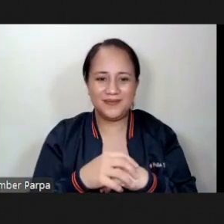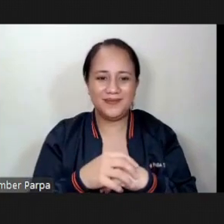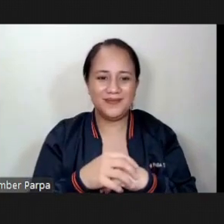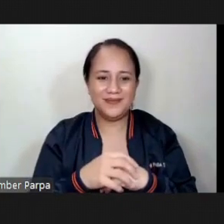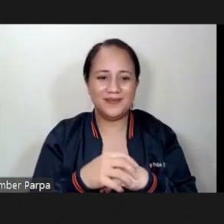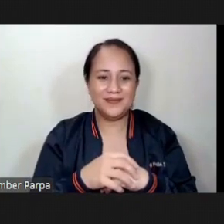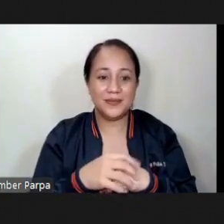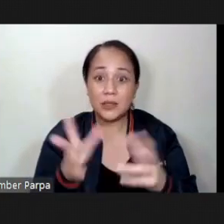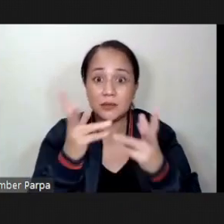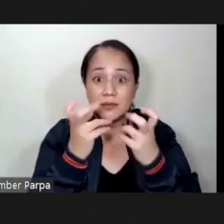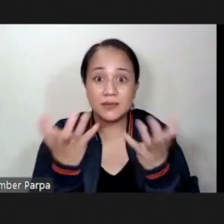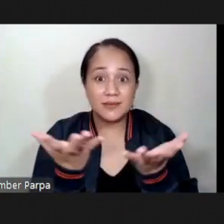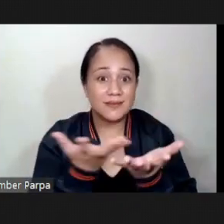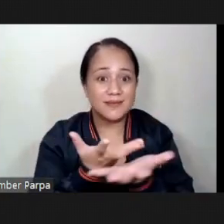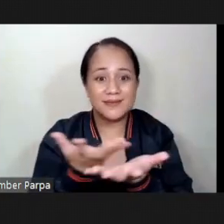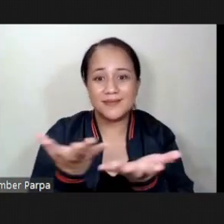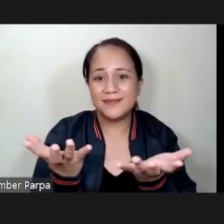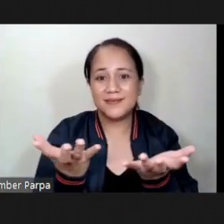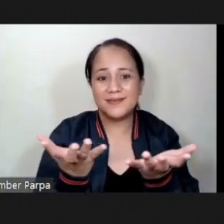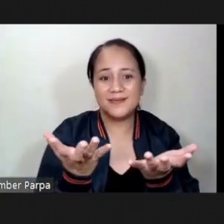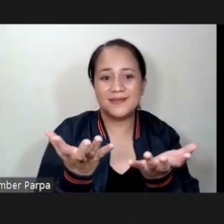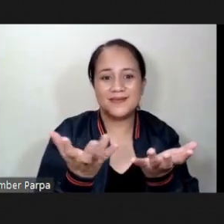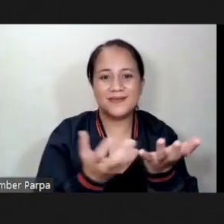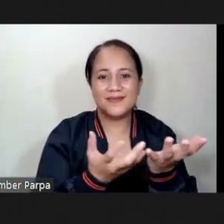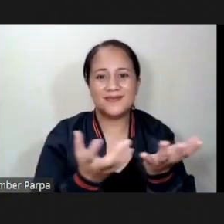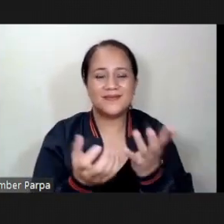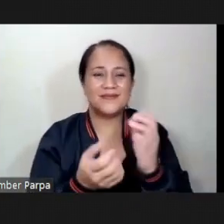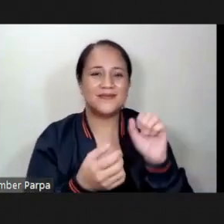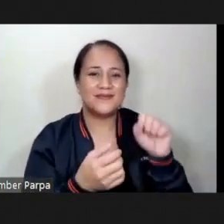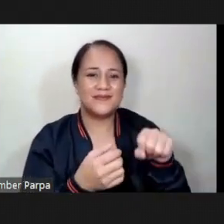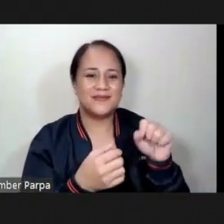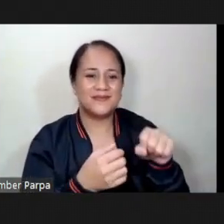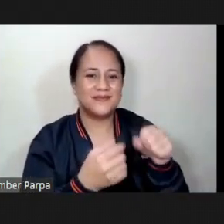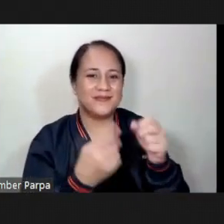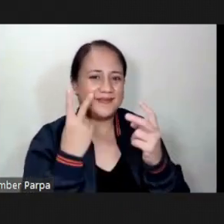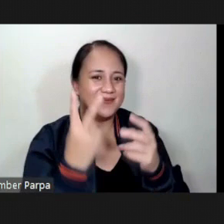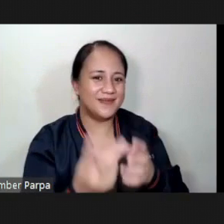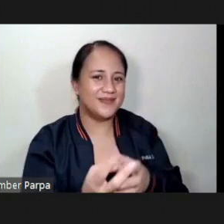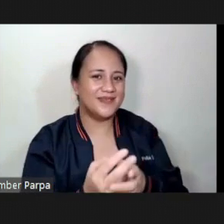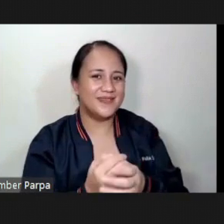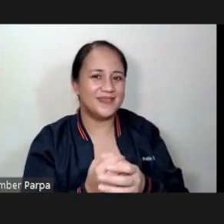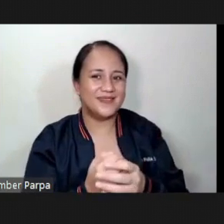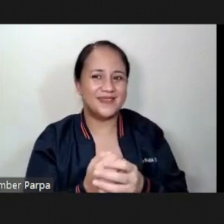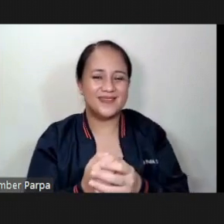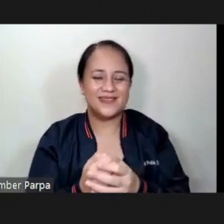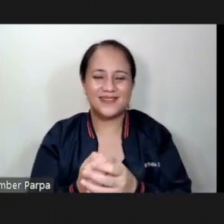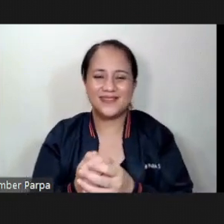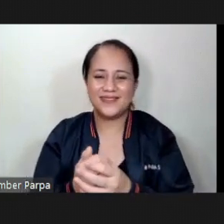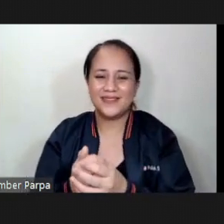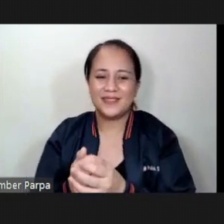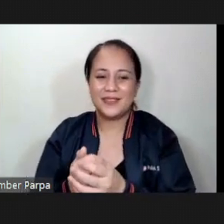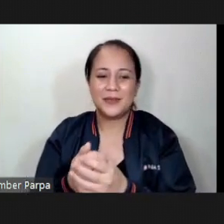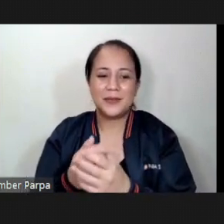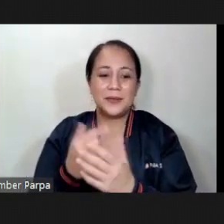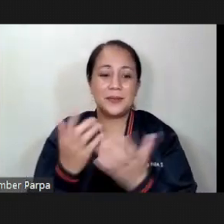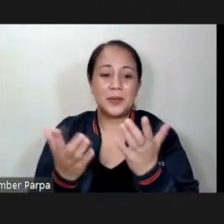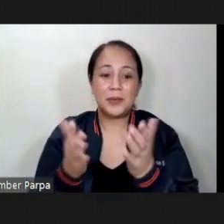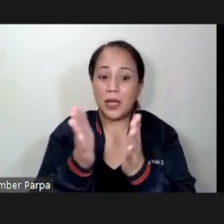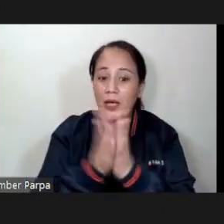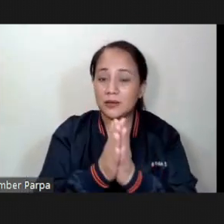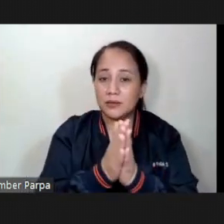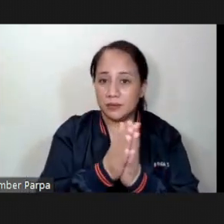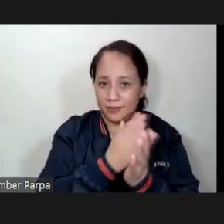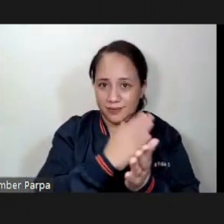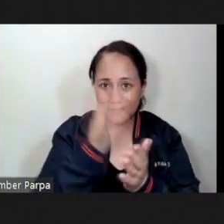Narinig po ba kami? Yes. And so may we ask everyone